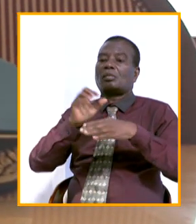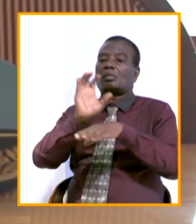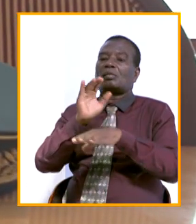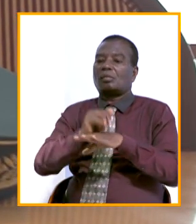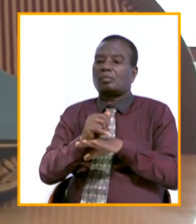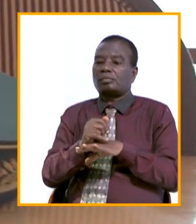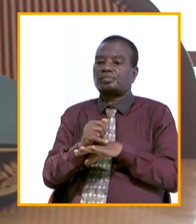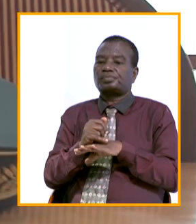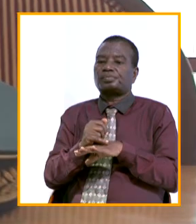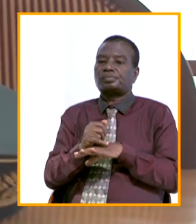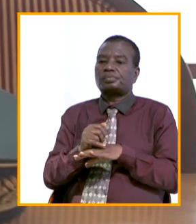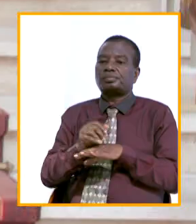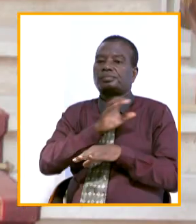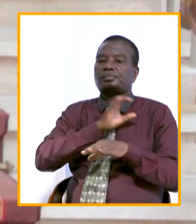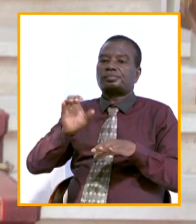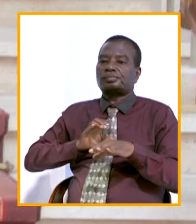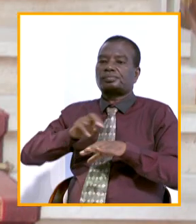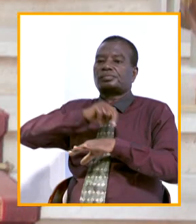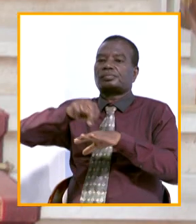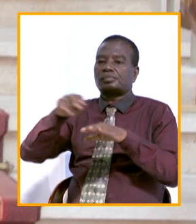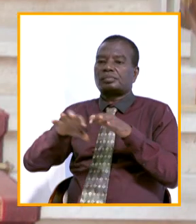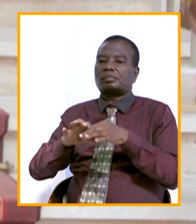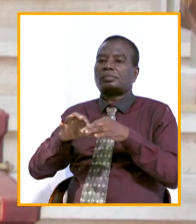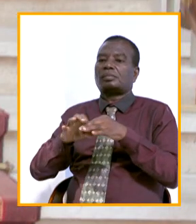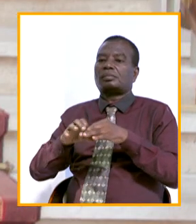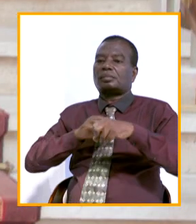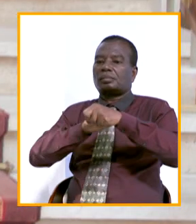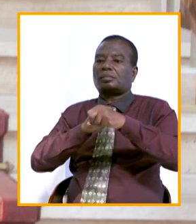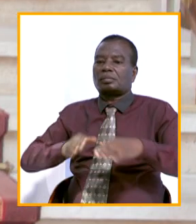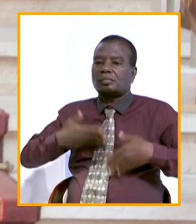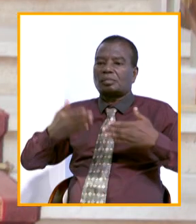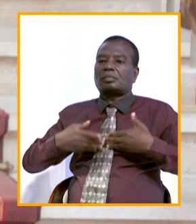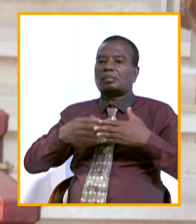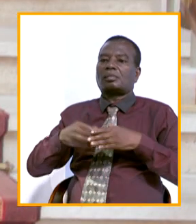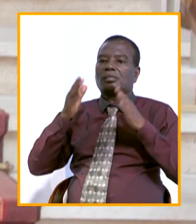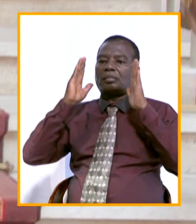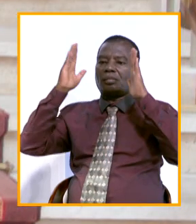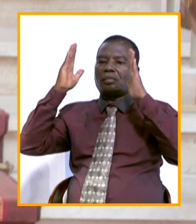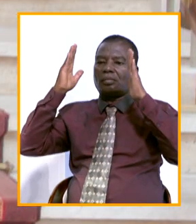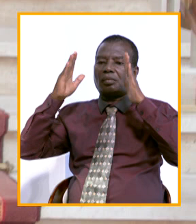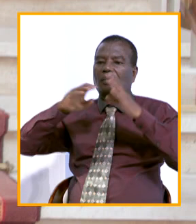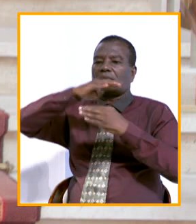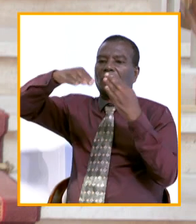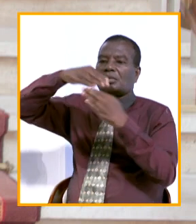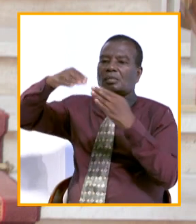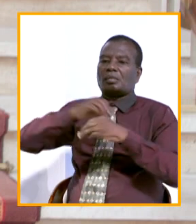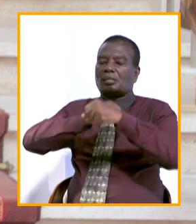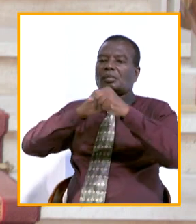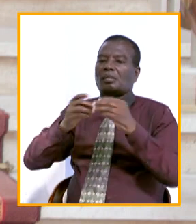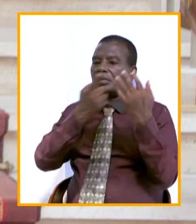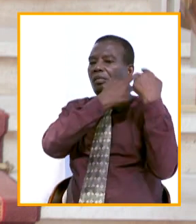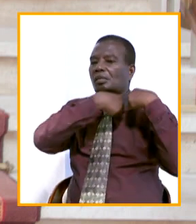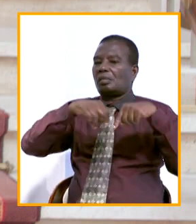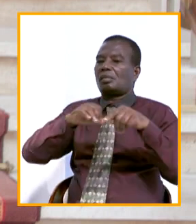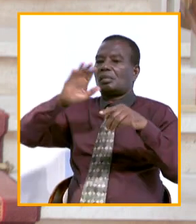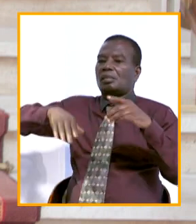territoire. Le Conseil national de sécurité s'est réjoui, à cet égard, de la stabilité de l'environnement sécuritaire depuis sa